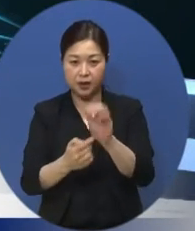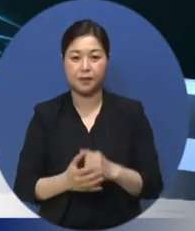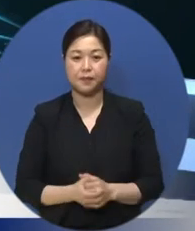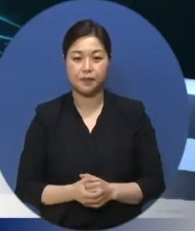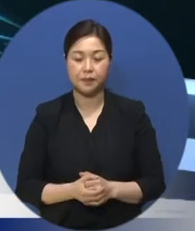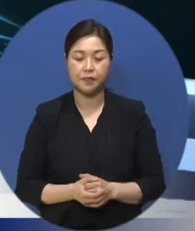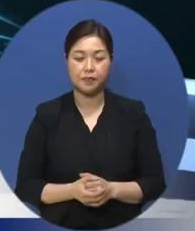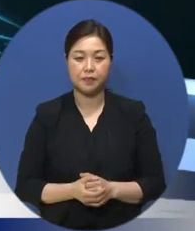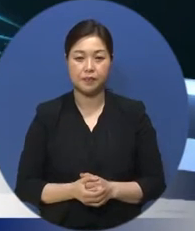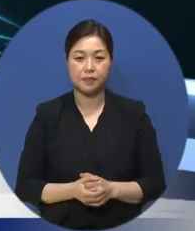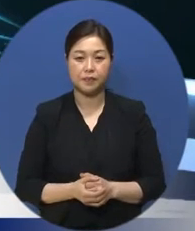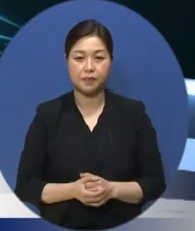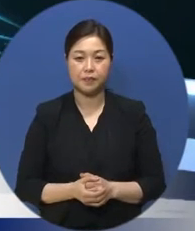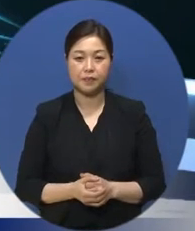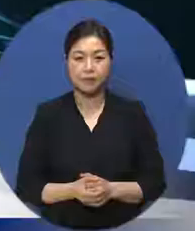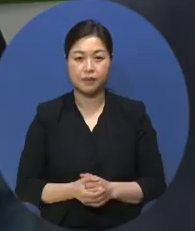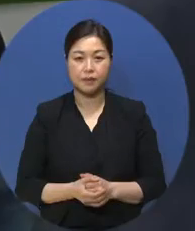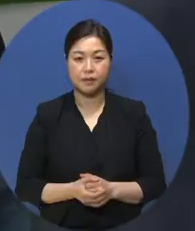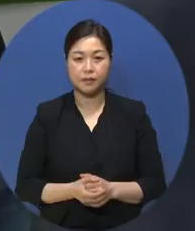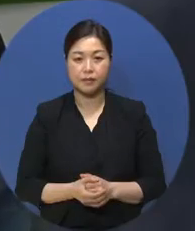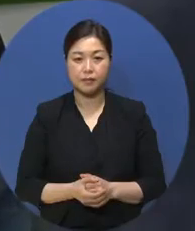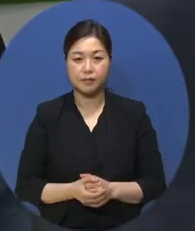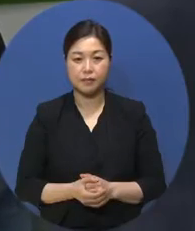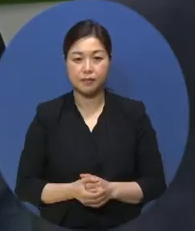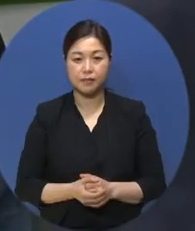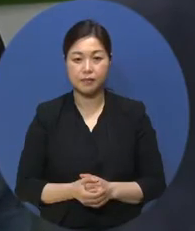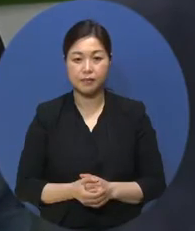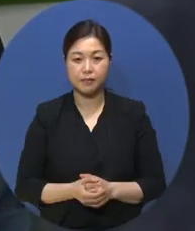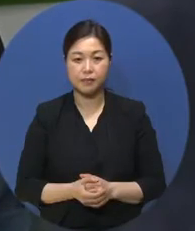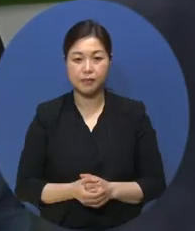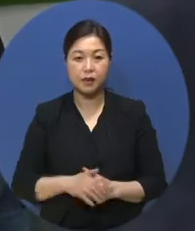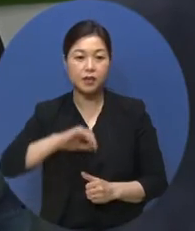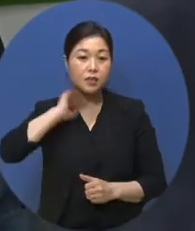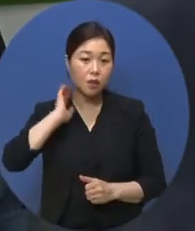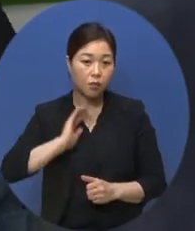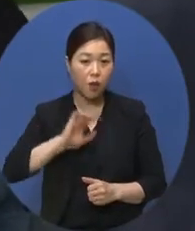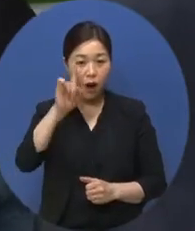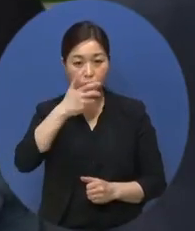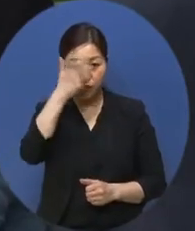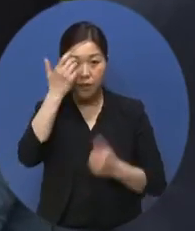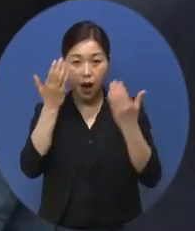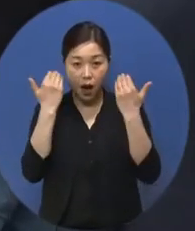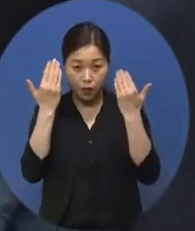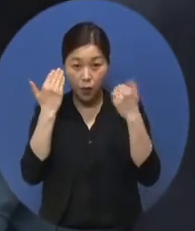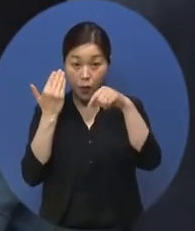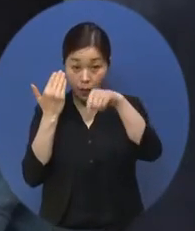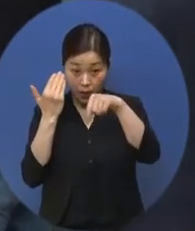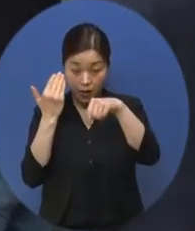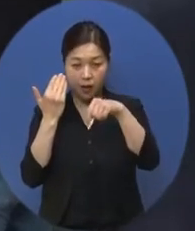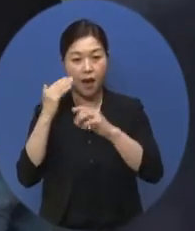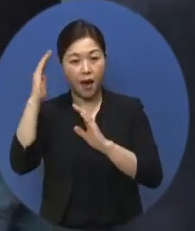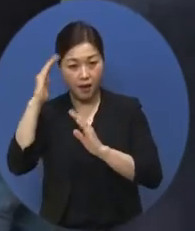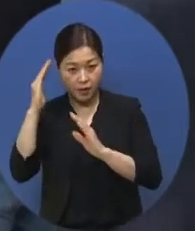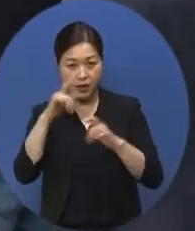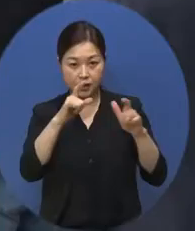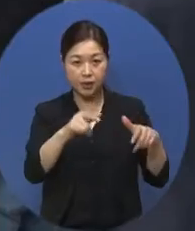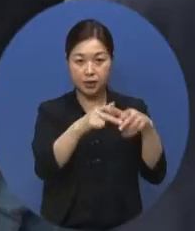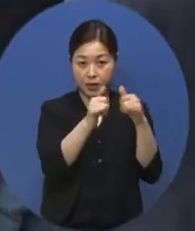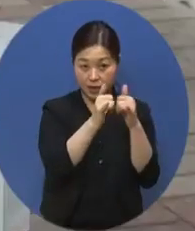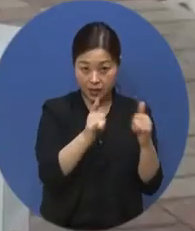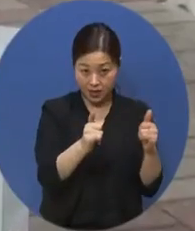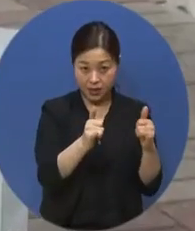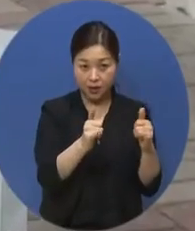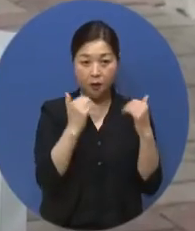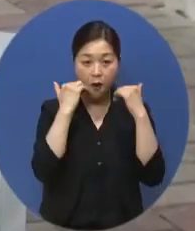보도에 정문성 기자입니다 의정부 한국학교 앞에서는 학생들과 지역 장애인들